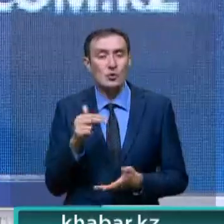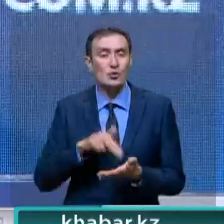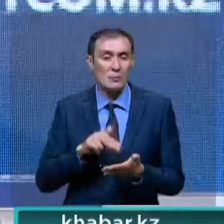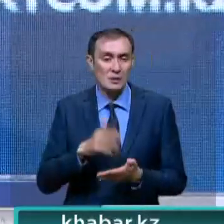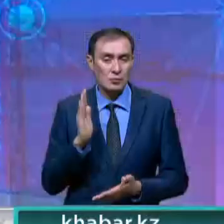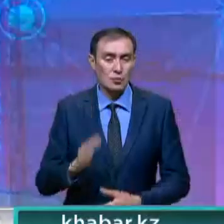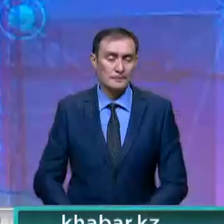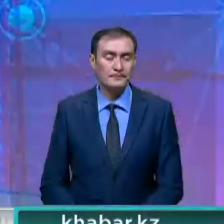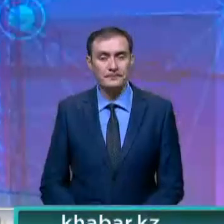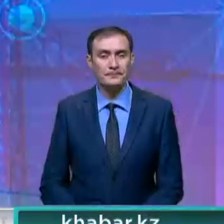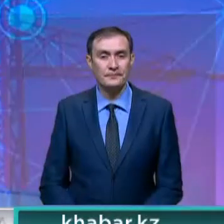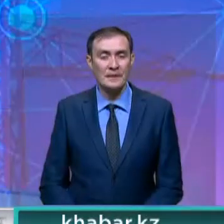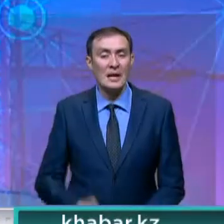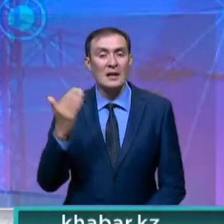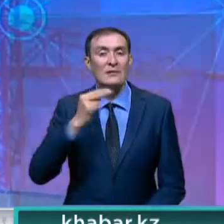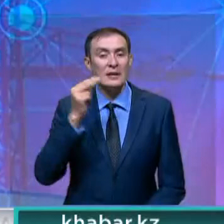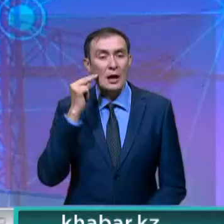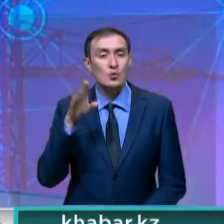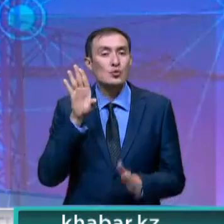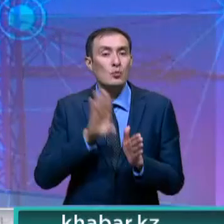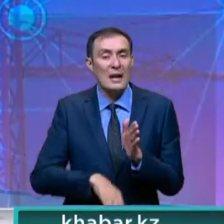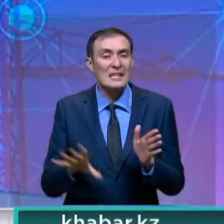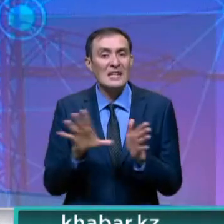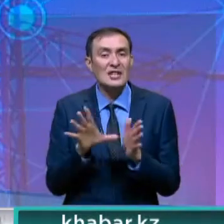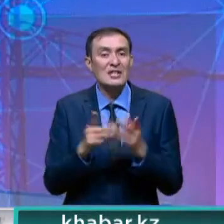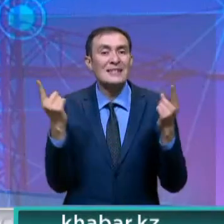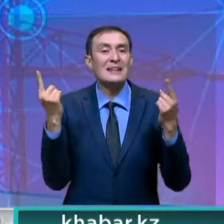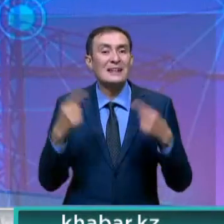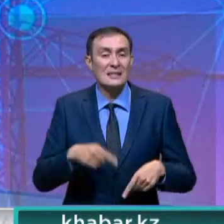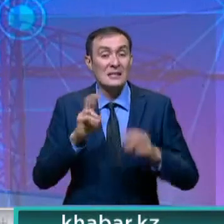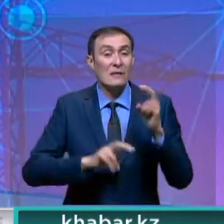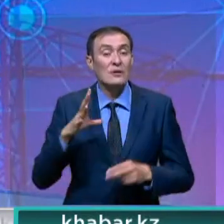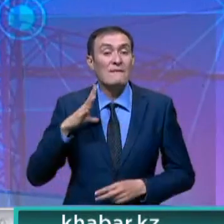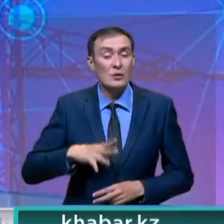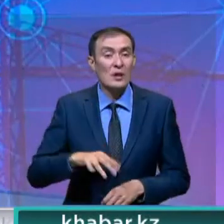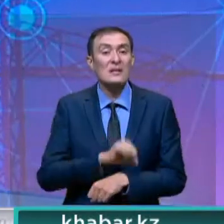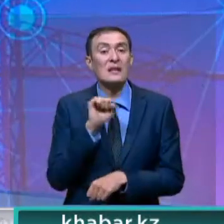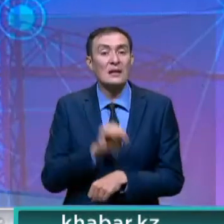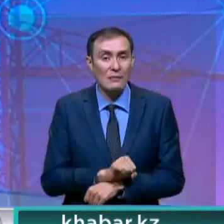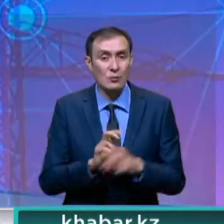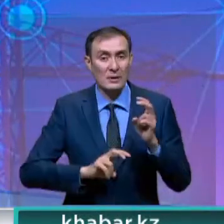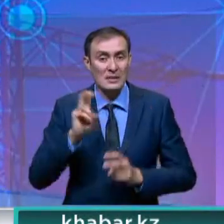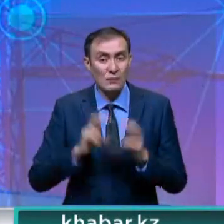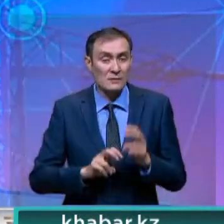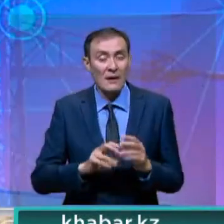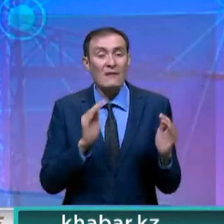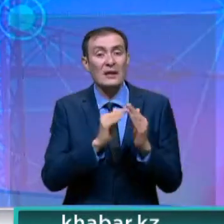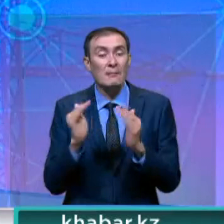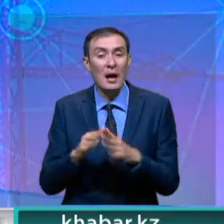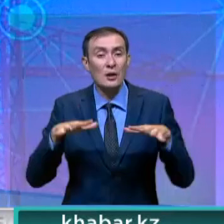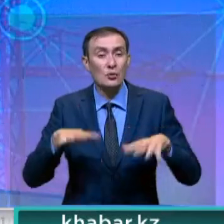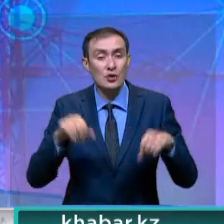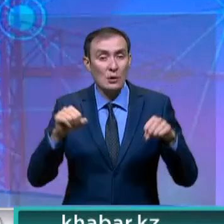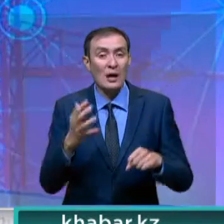ценообразования. В Китае усугубляется энергетический кризис. Заводы вынуждены останавливают производство. В домах